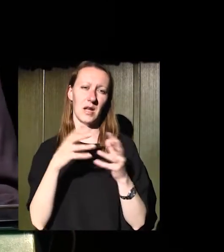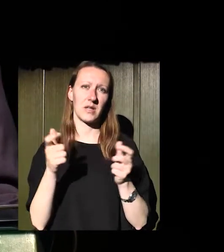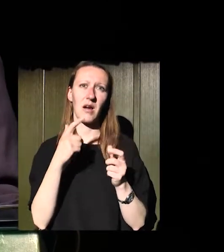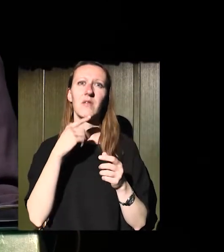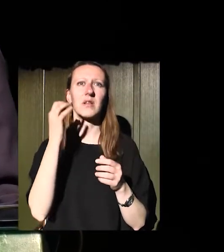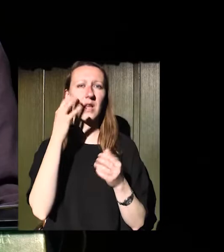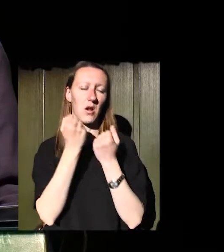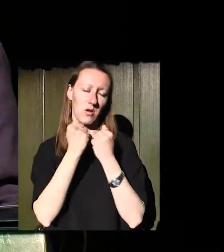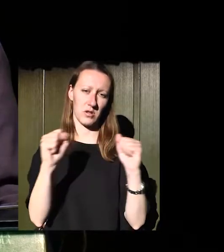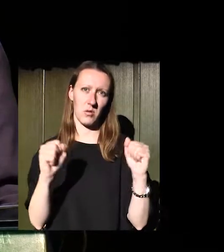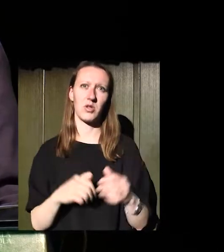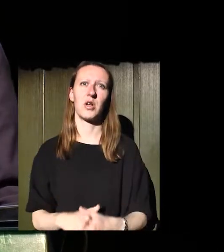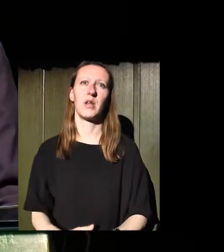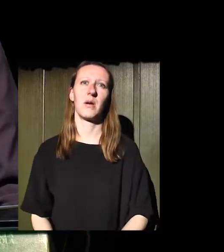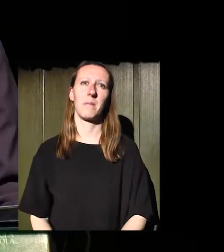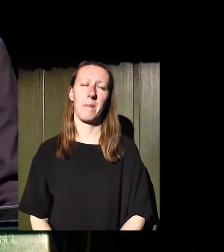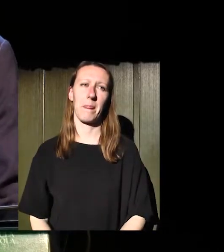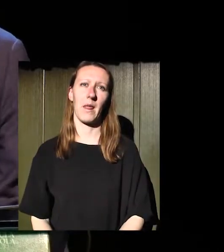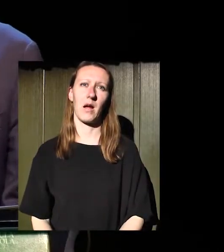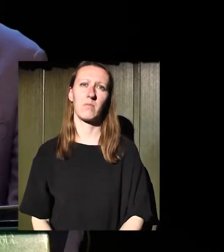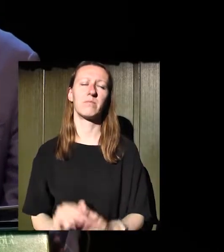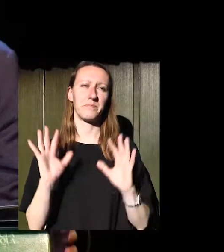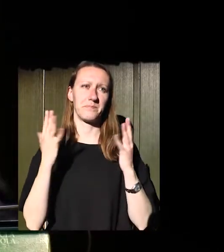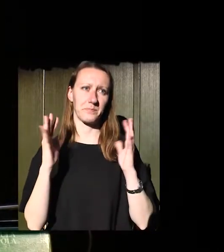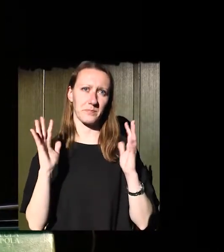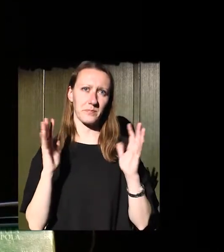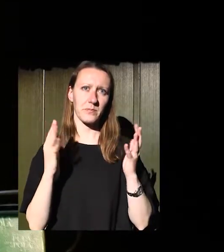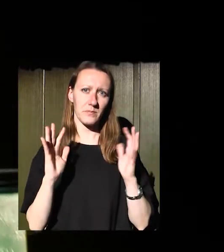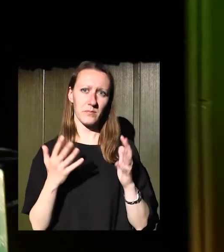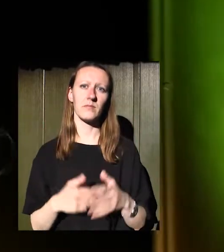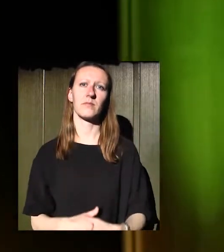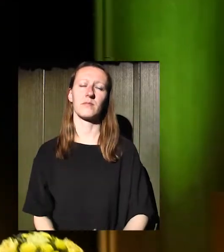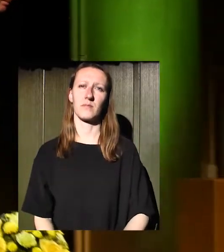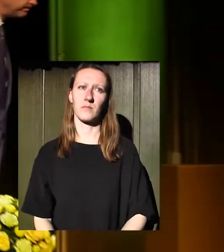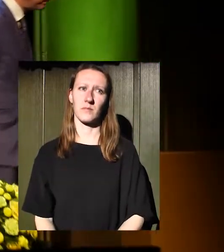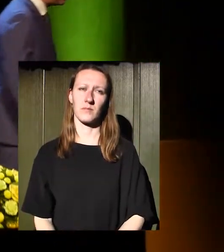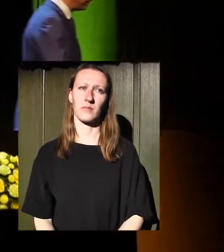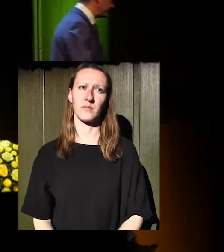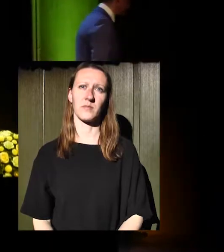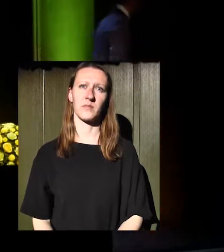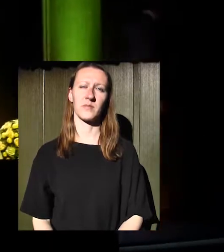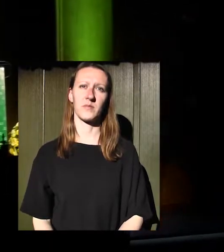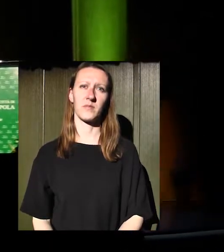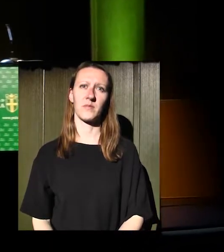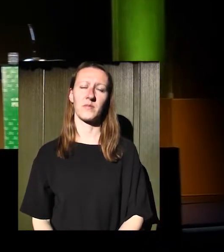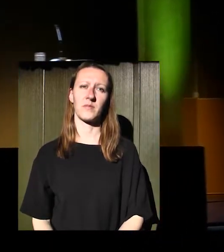città, giornata della liberazione. Hvala. Grazie.